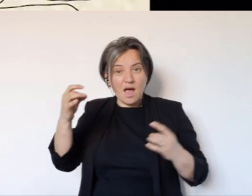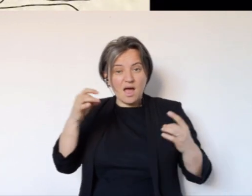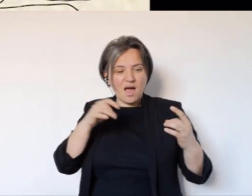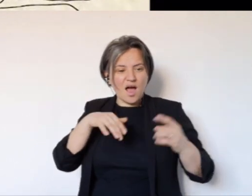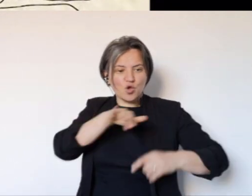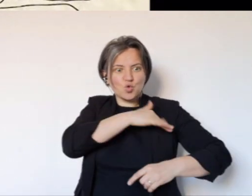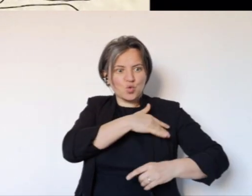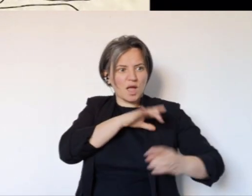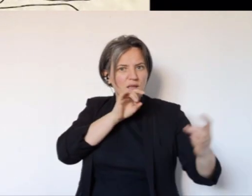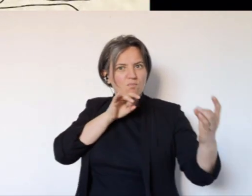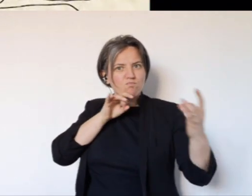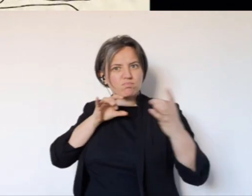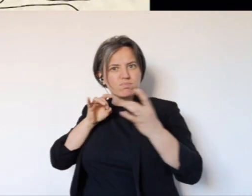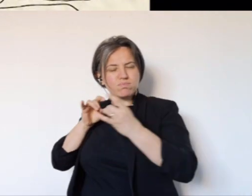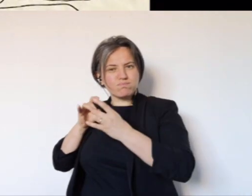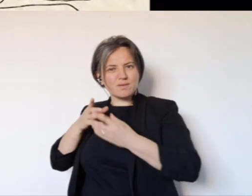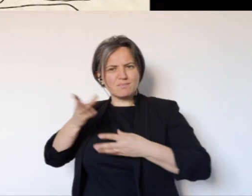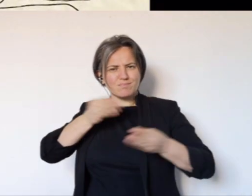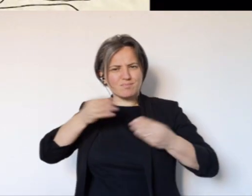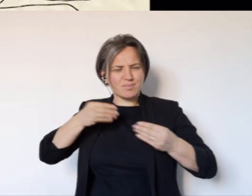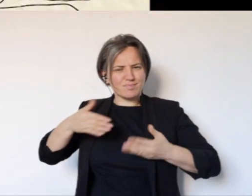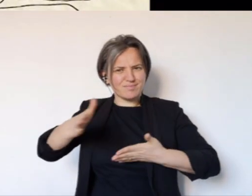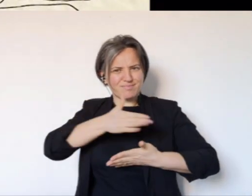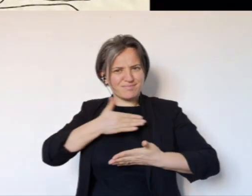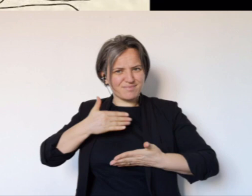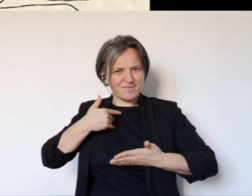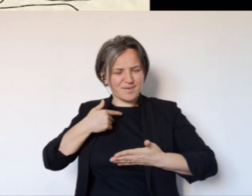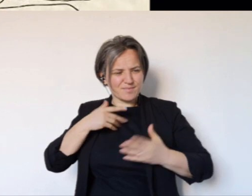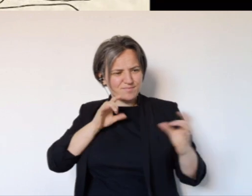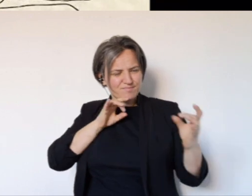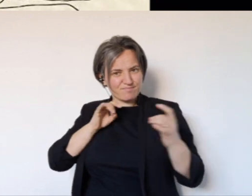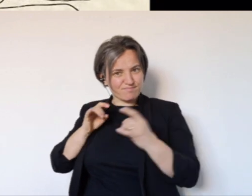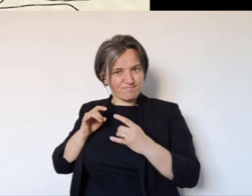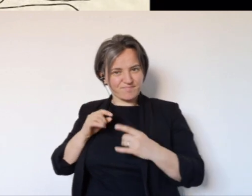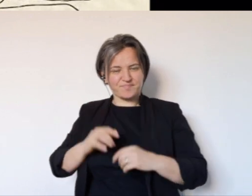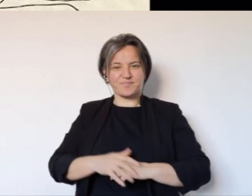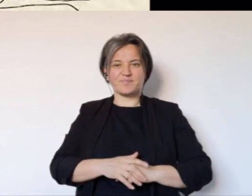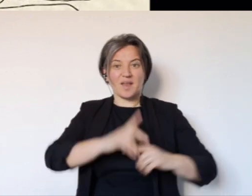riceve tutti gli input dai suoi studenti.